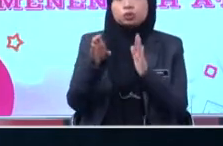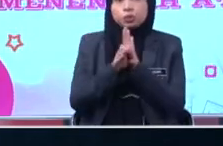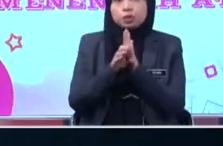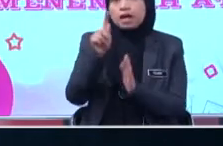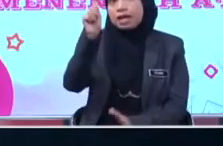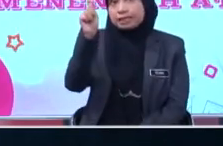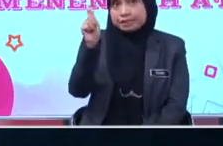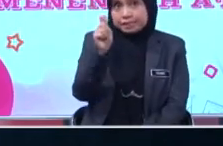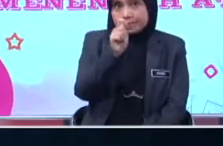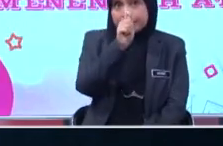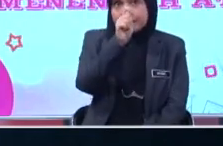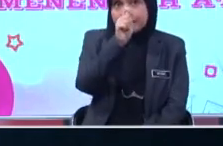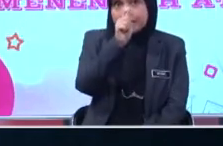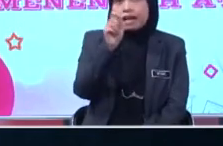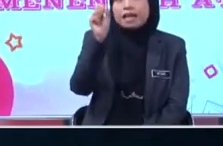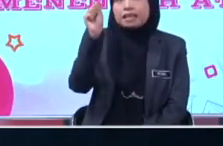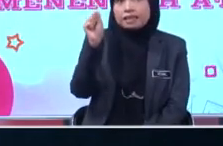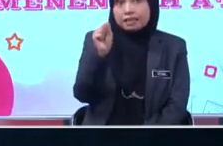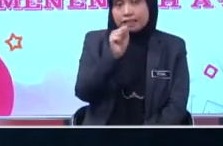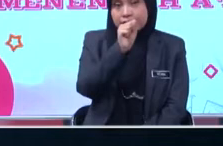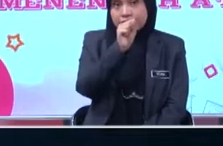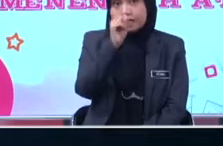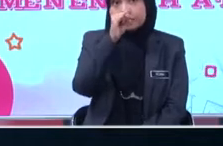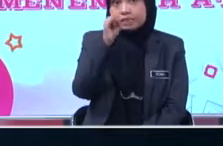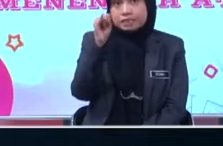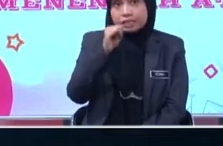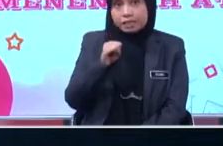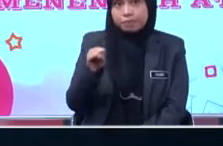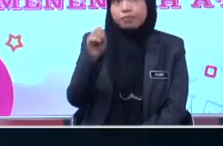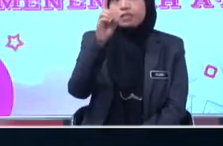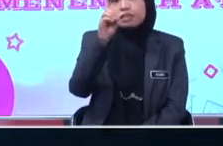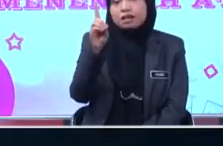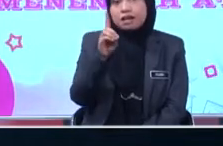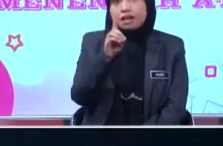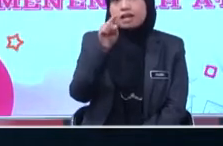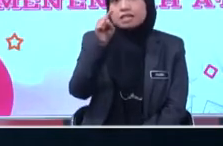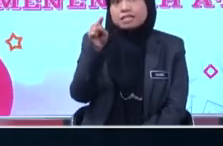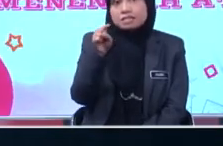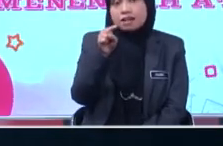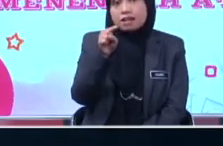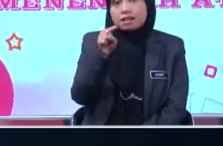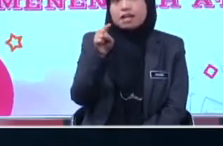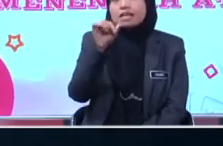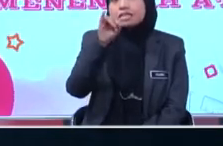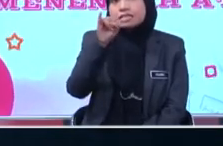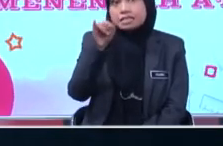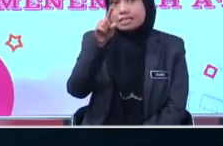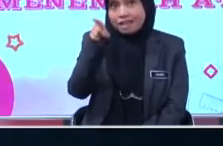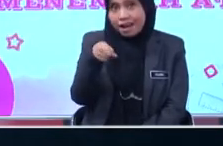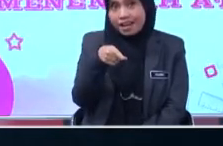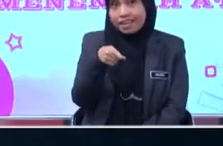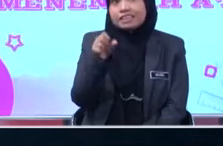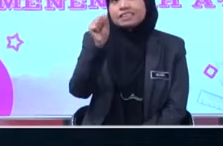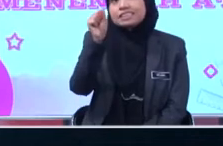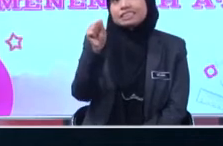Rosta Rossa gym dan zat-zat sip oke